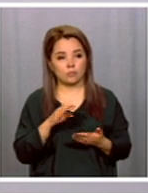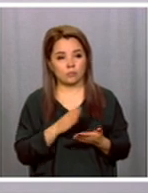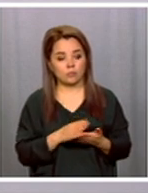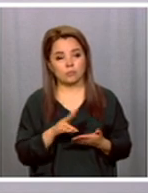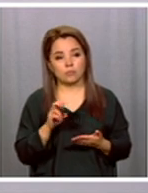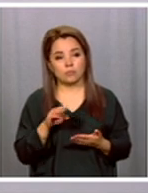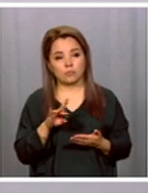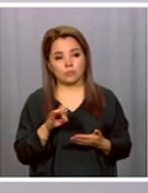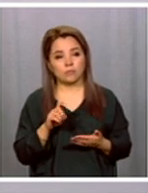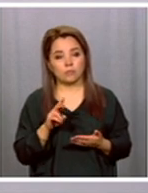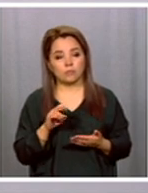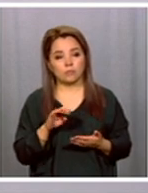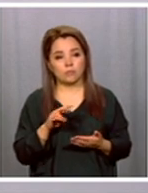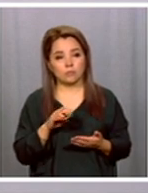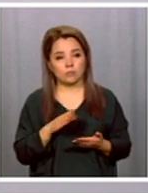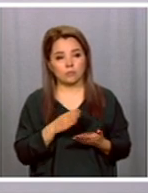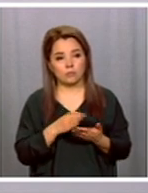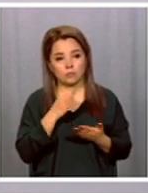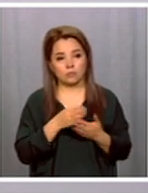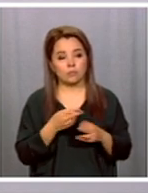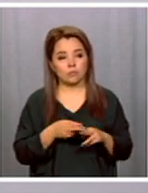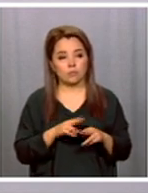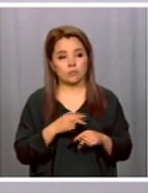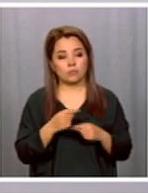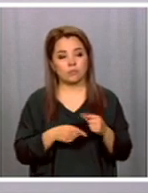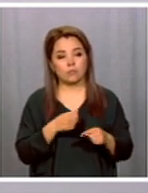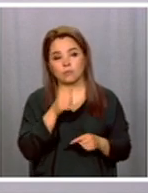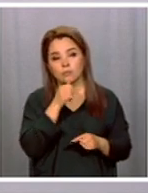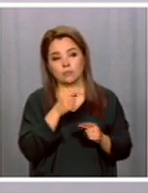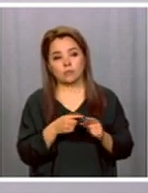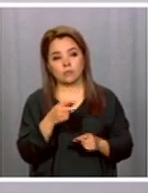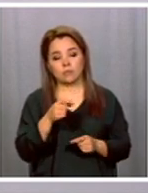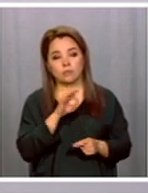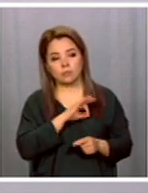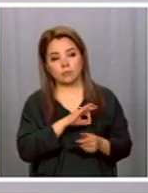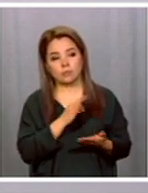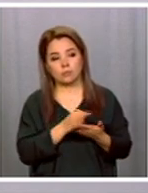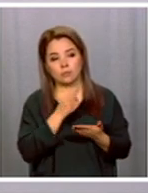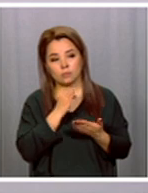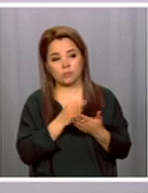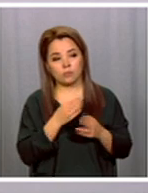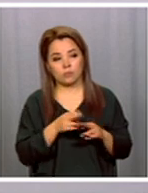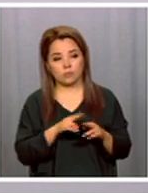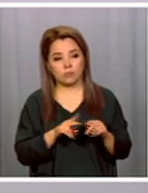натрий карбонаты. Ол үшін келесі сынауықтарды біз пайдаланамыз.